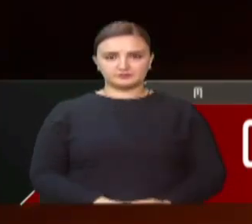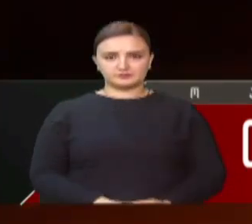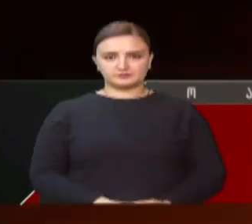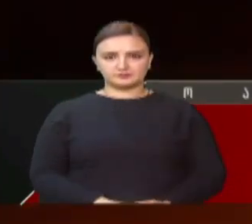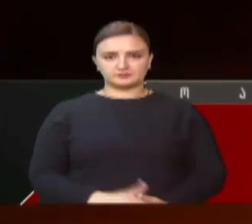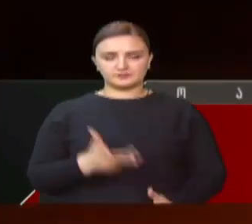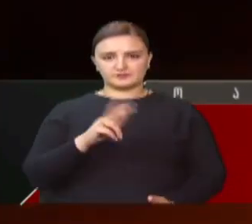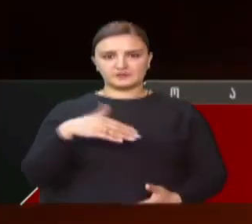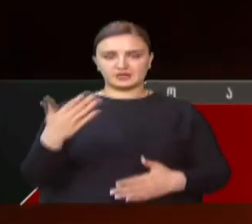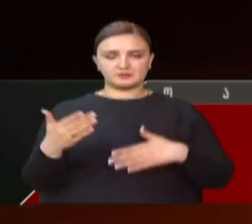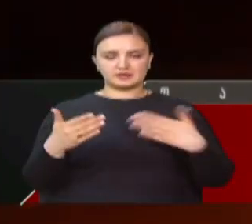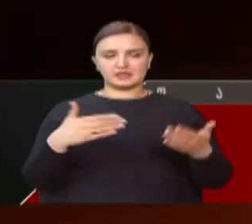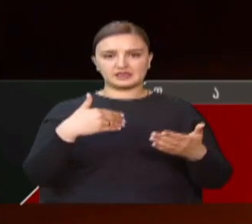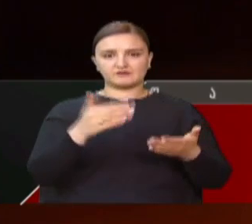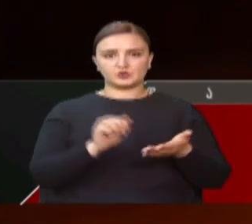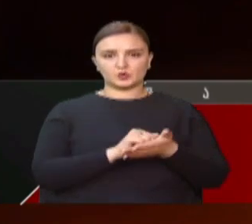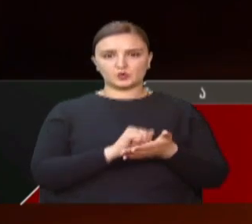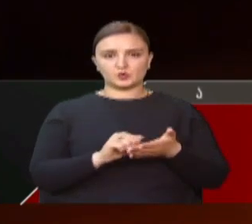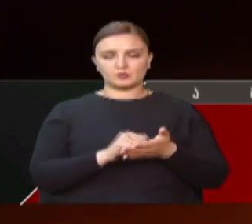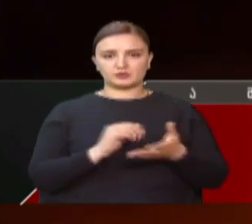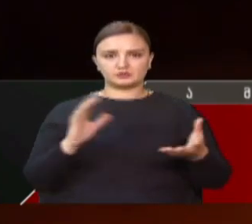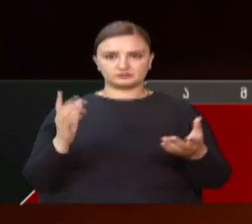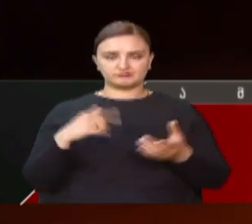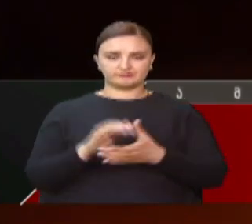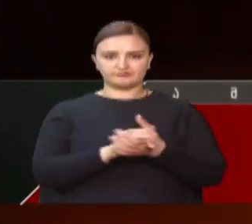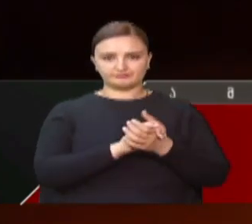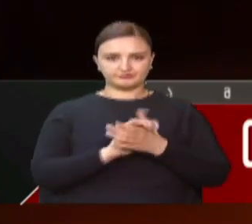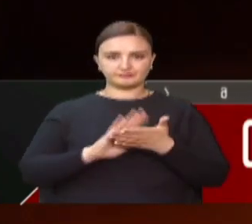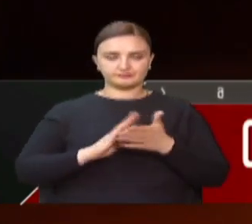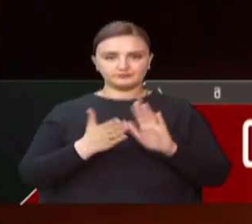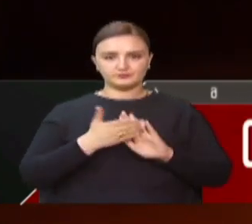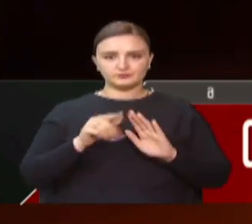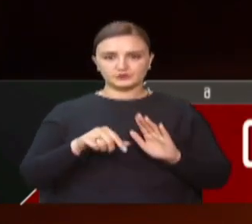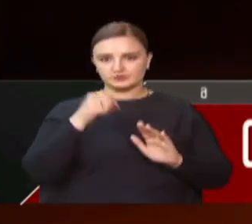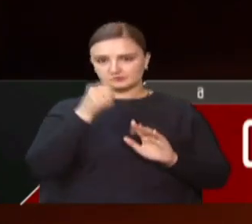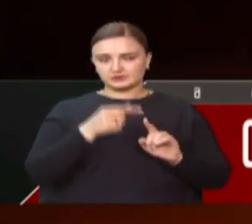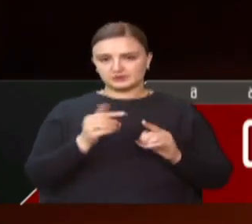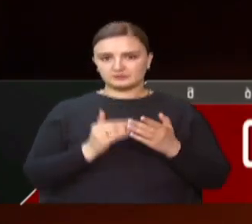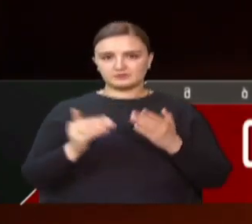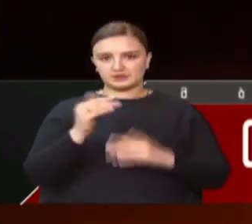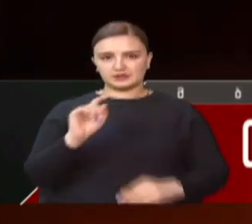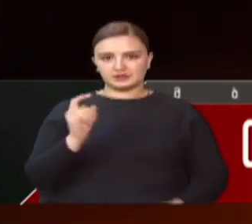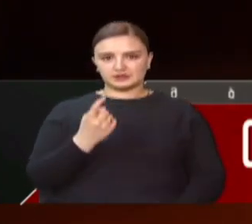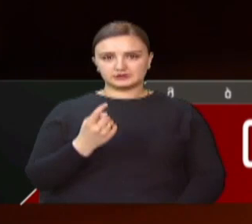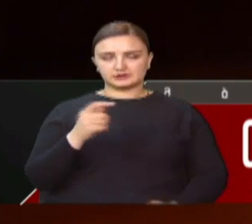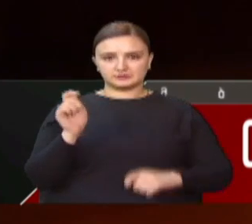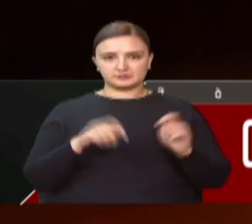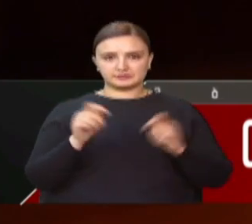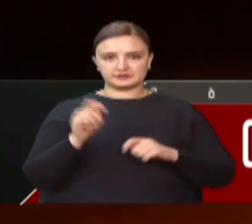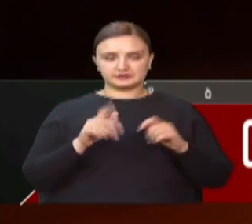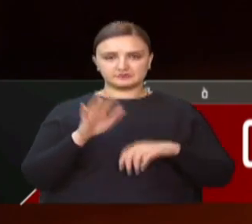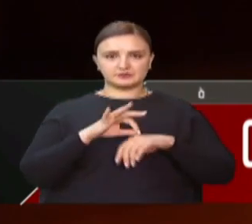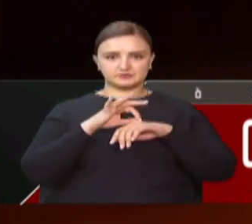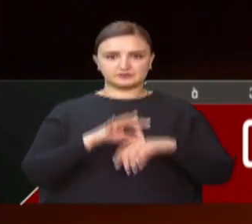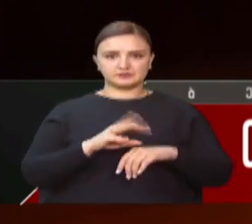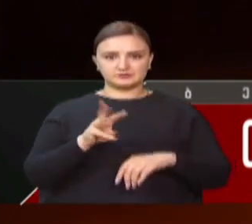სამხრივი დოკუმენტი უკვე არის საფუძველი იმისა, რომ წელს მაღალი ხარისხის ფესტივალი